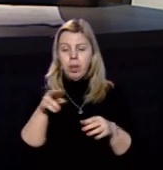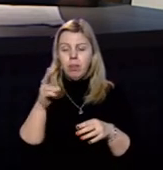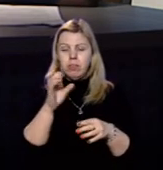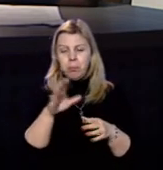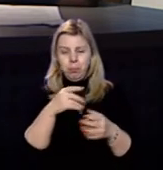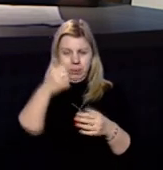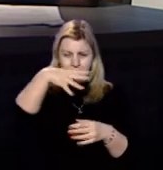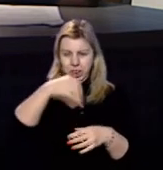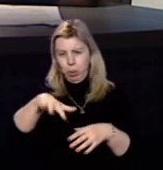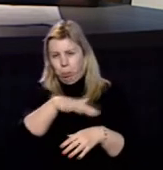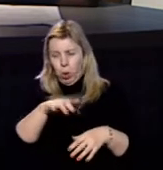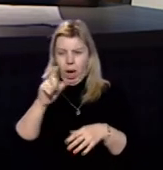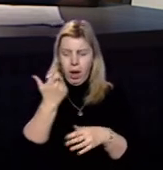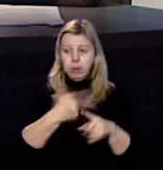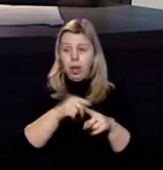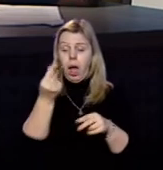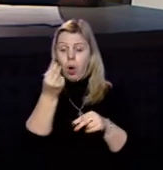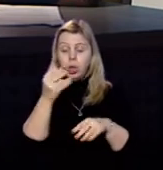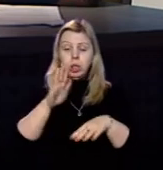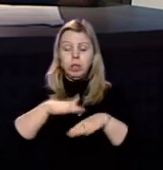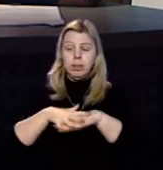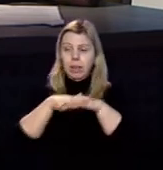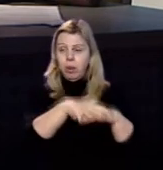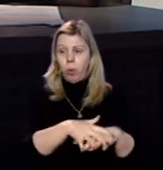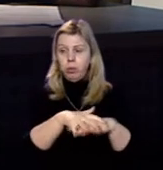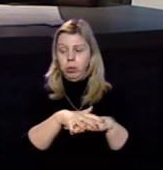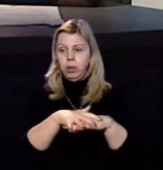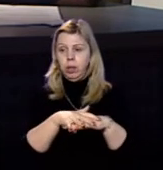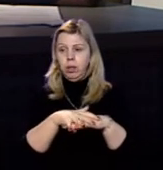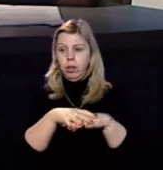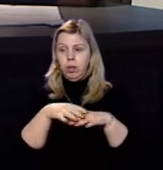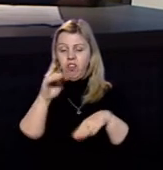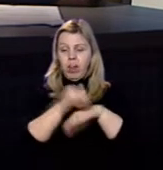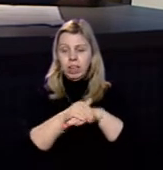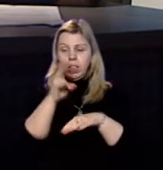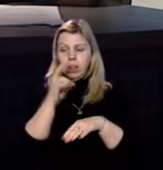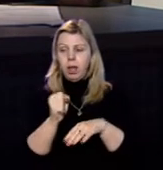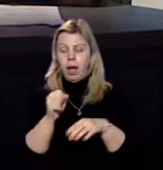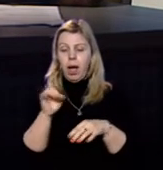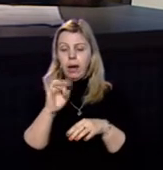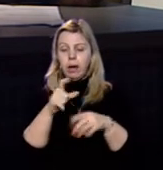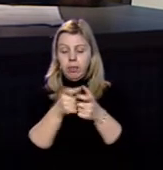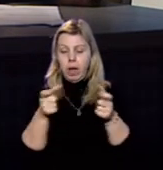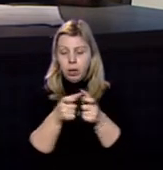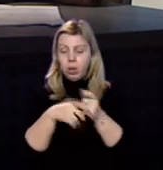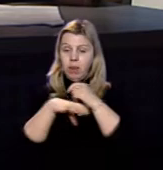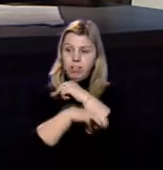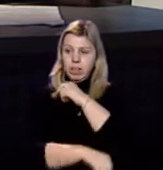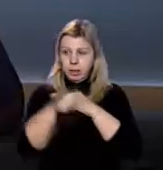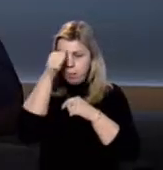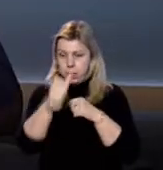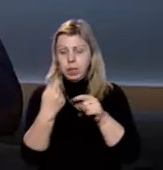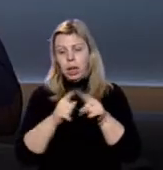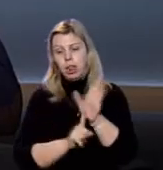комунальної послуги. А кошти ж зараховуються так само фактично на рахунок або в кінці місяця,